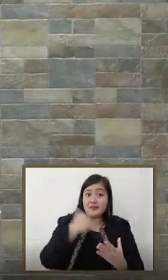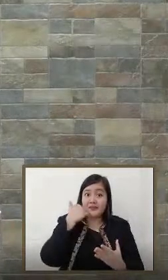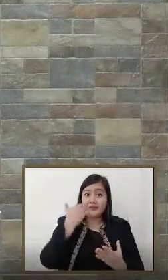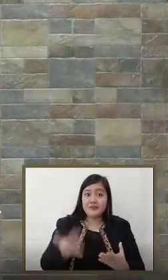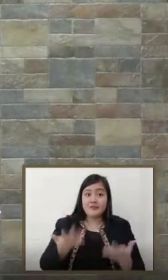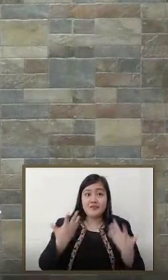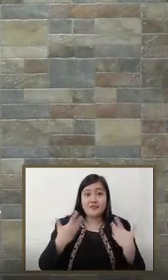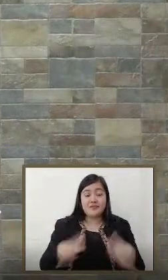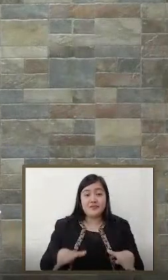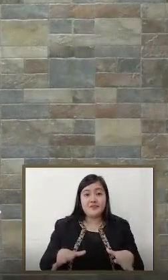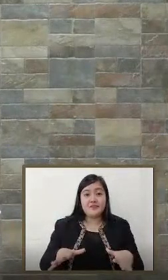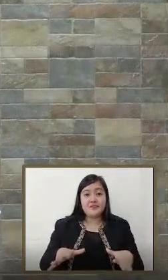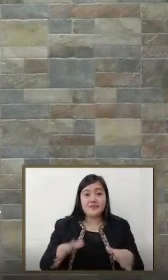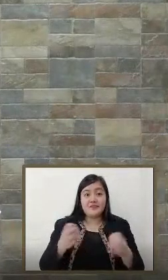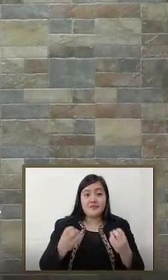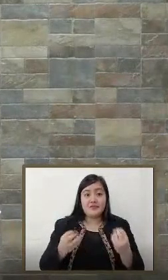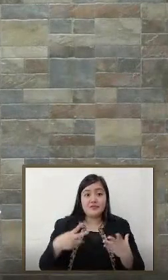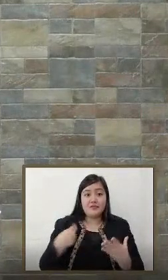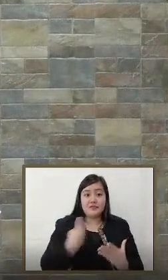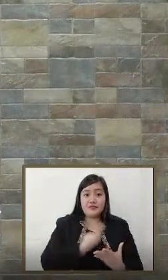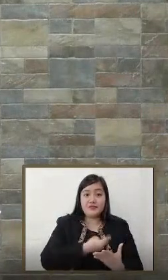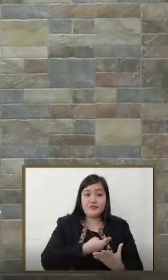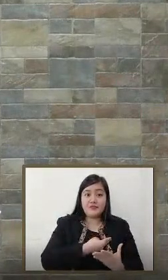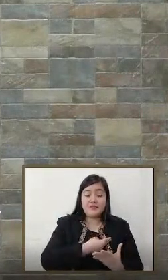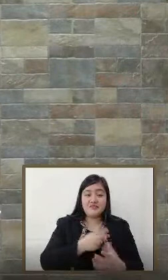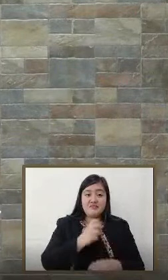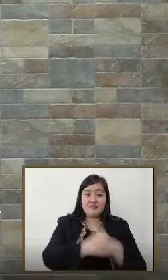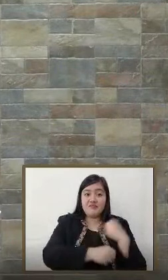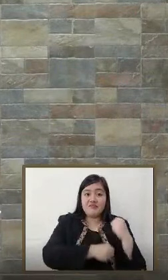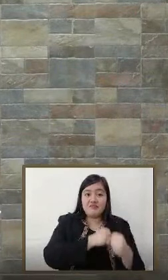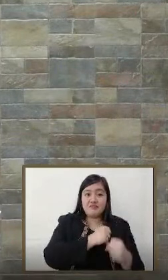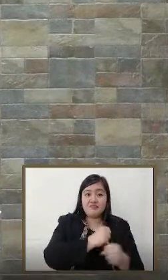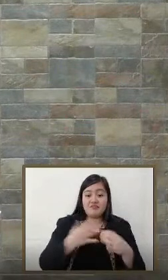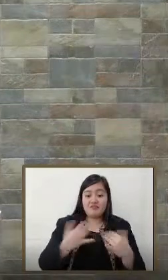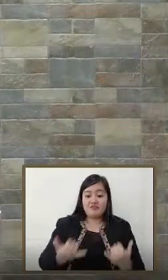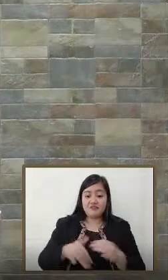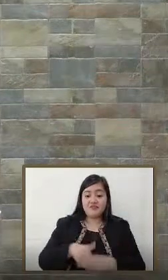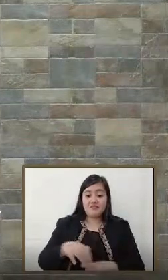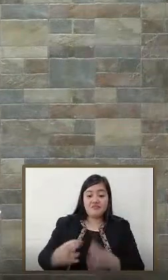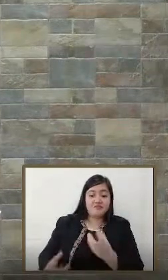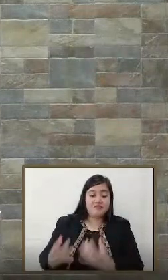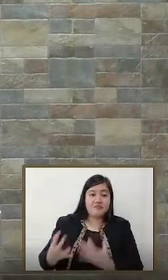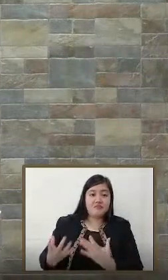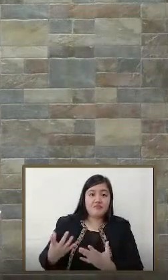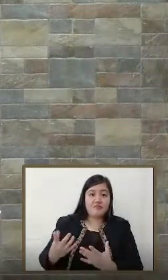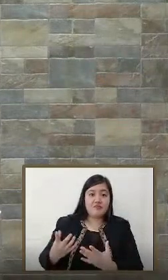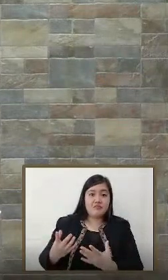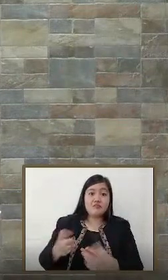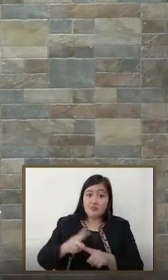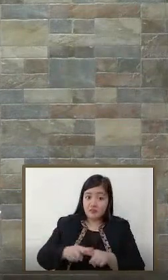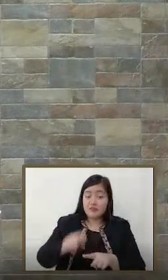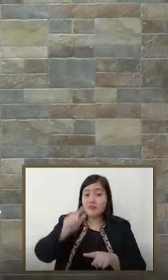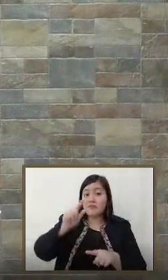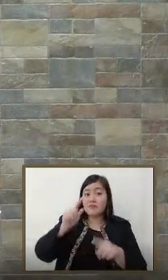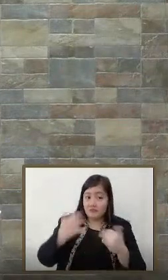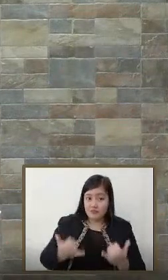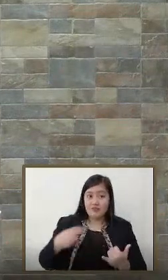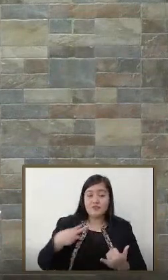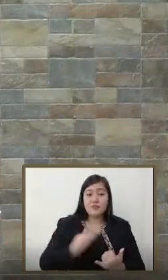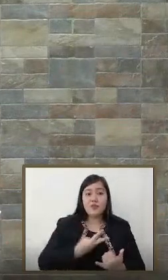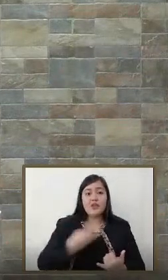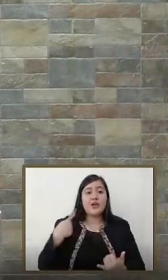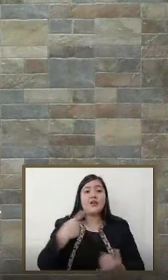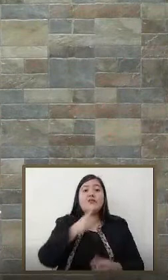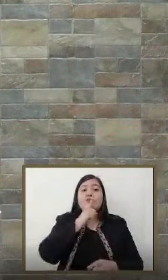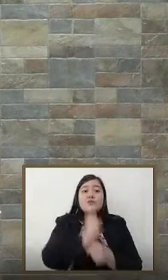Marami nang nasa impyerno sa atin. Pero the fact that we have the assurance of heaven, brethren, it means nagkaroon po